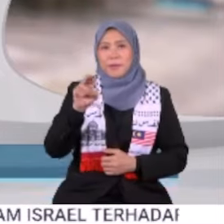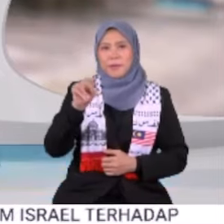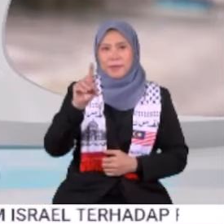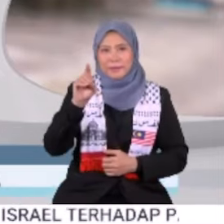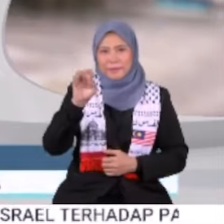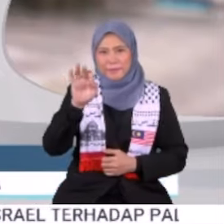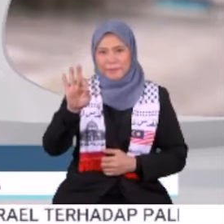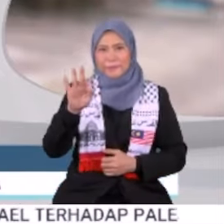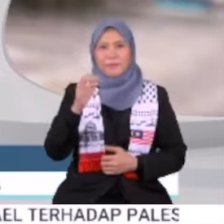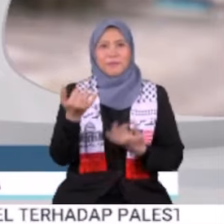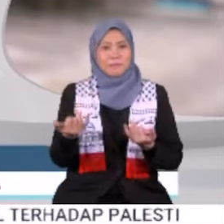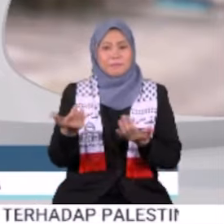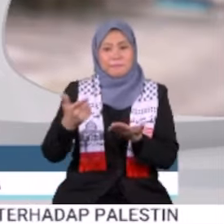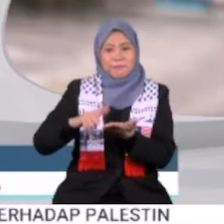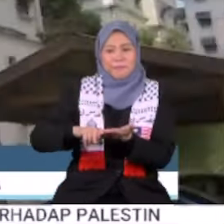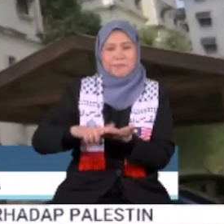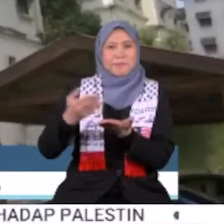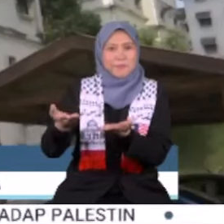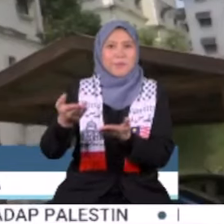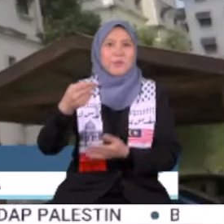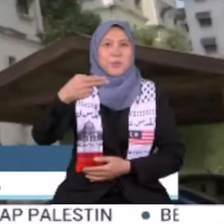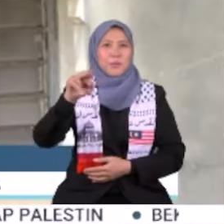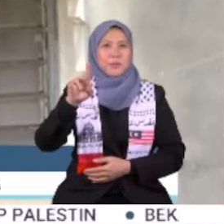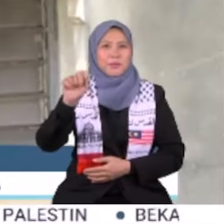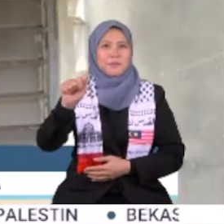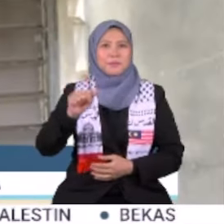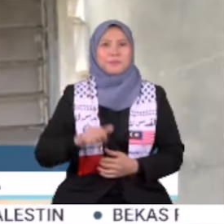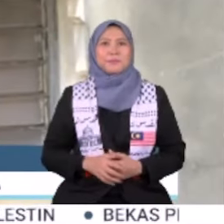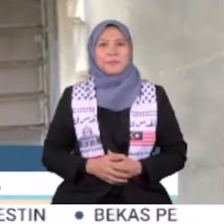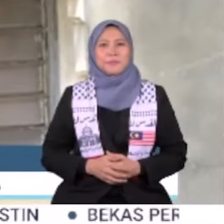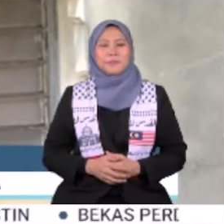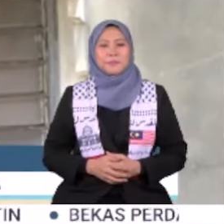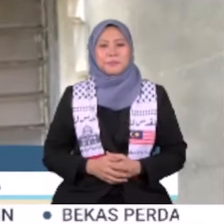Nur Farahuda Sahiran ada laporannya.